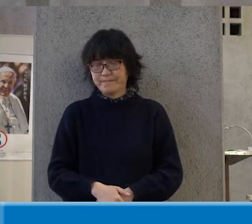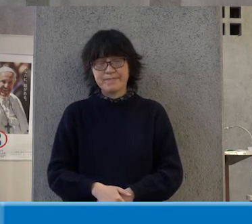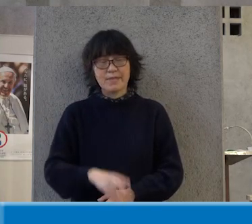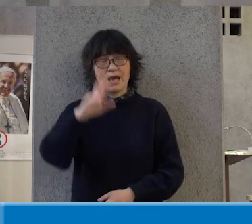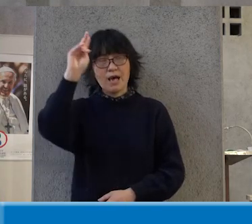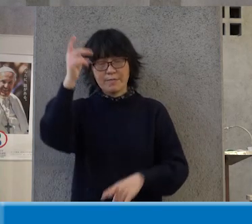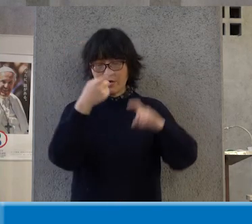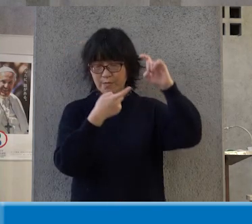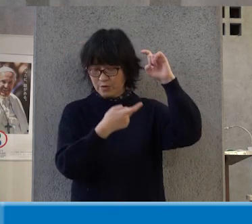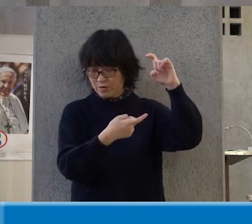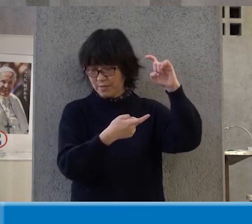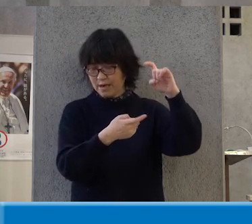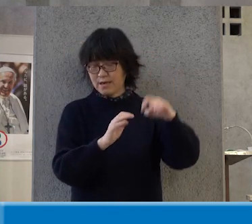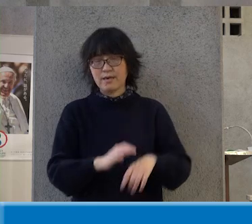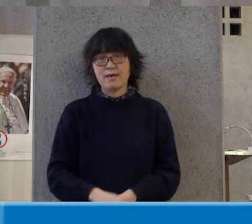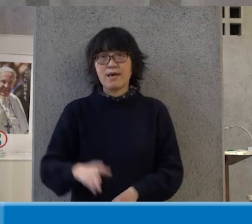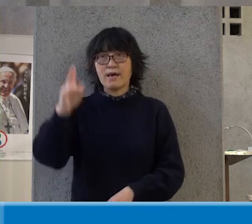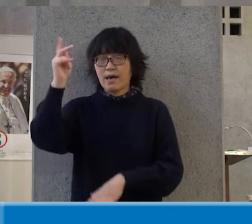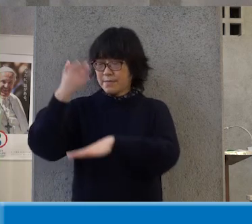神の御言葉。